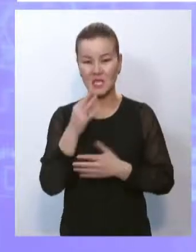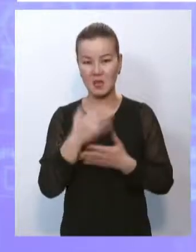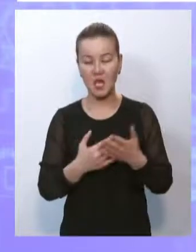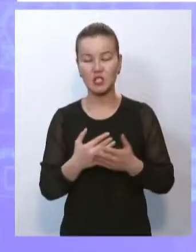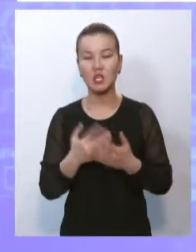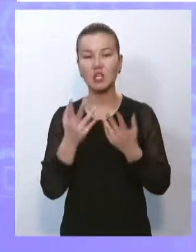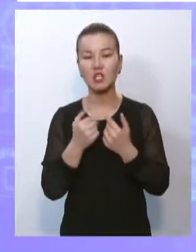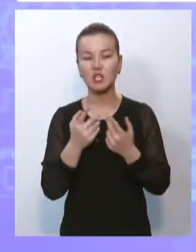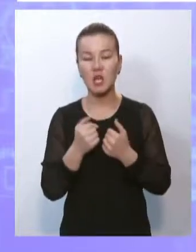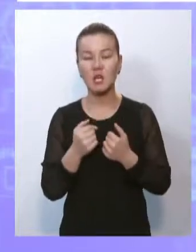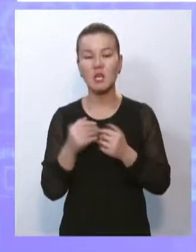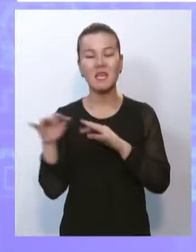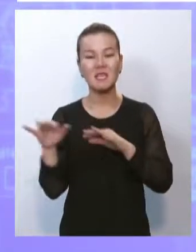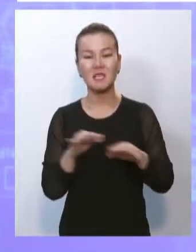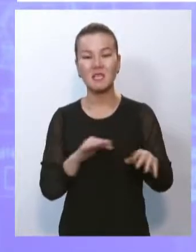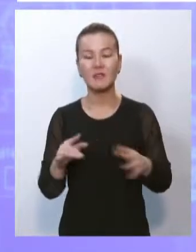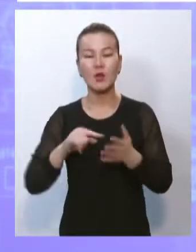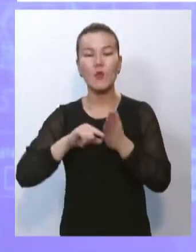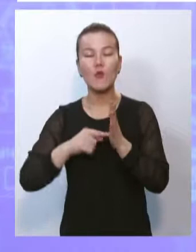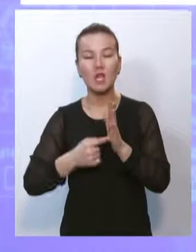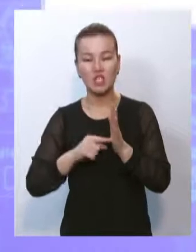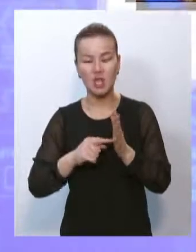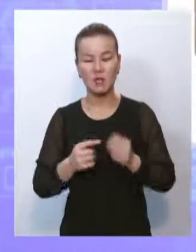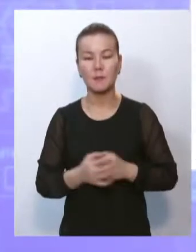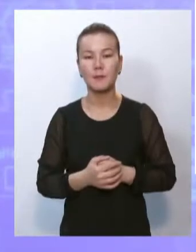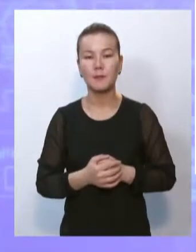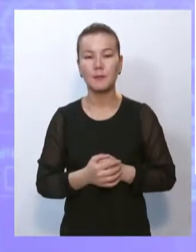решается действием умножения